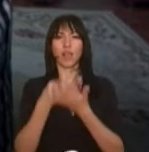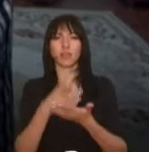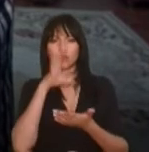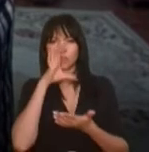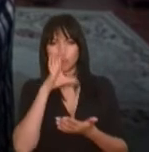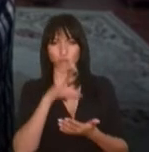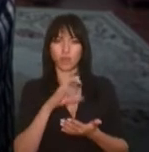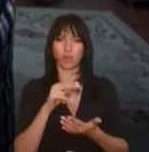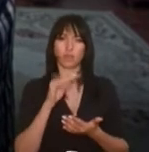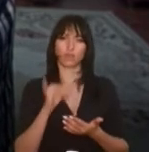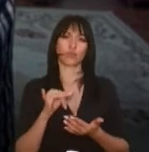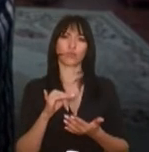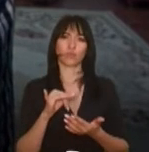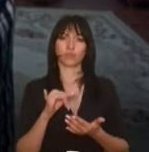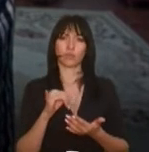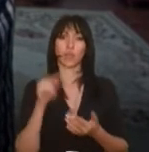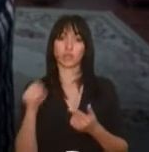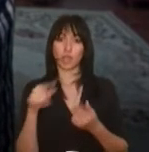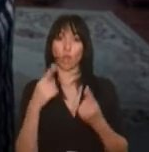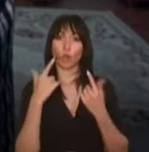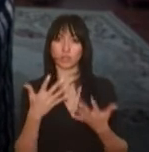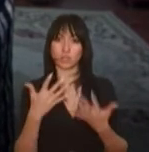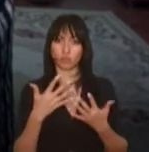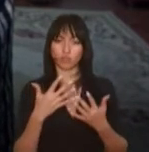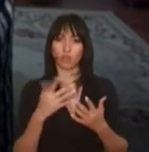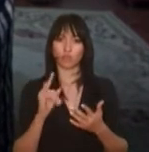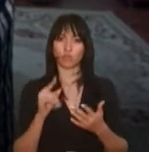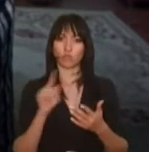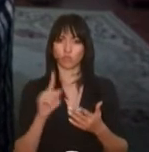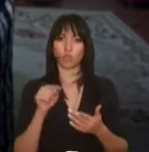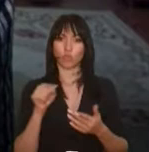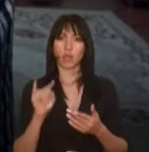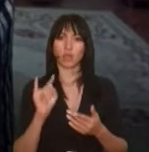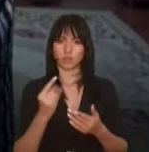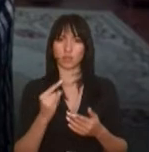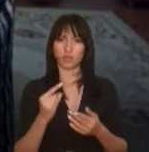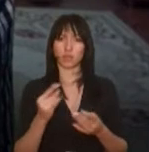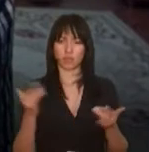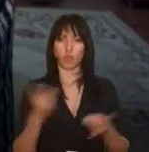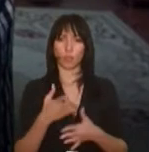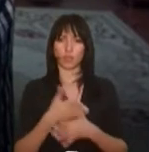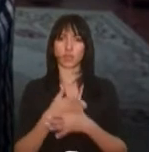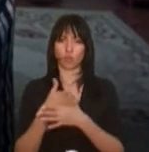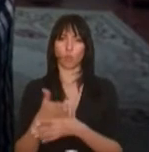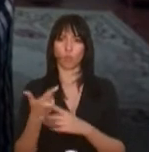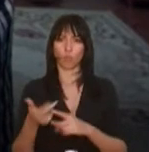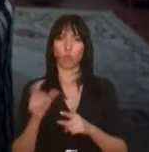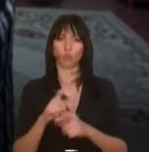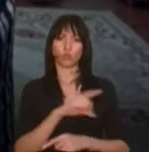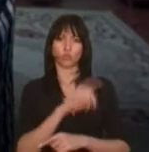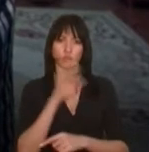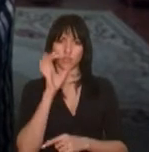по стінці. Це означає, що ну, у дитини виникають проблеми дуже серйозні з